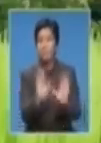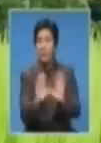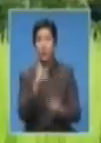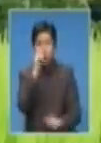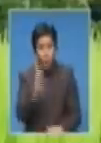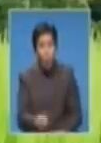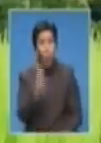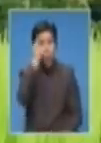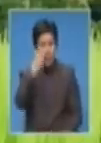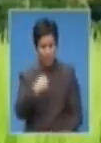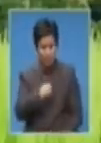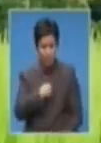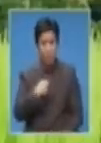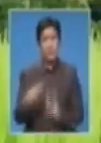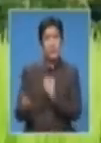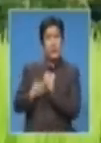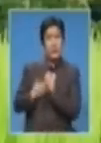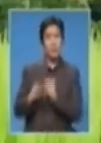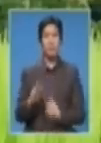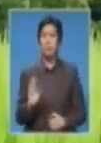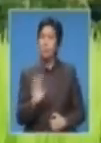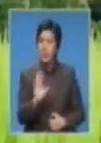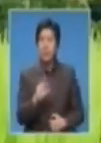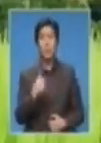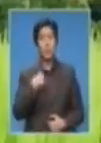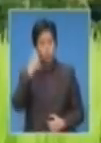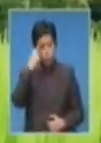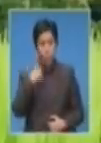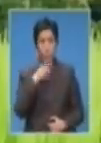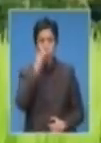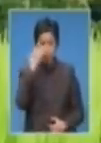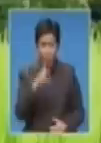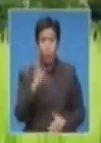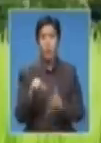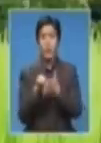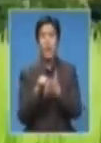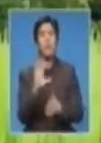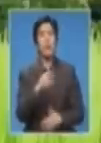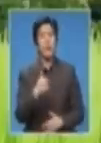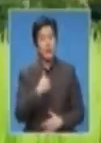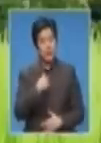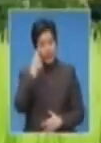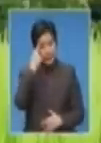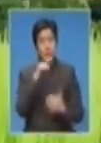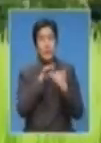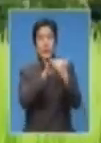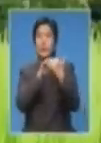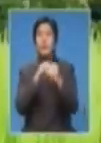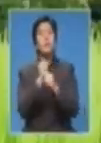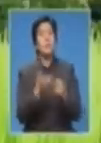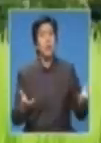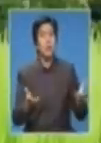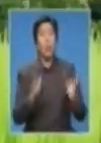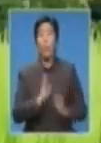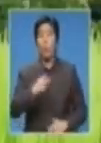กับผมไม่ใช่เตือนผมมาว่าเออเรื่องนี้ไม่ดีนะพูดไปแล้วเนี่ยต้องไปแก้เองนะไอ้อย่างนี้แล้วมันจะเป็นสื่อไทยได้ยังไงเป็นสื่อต่างประ